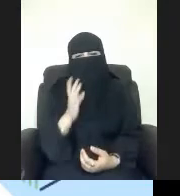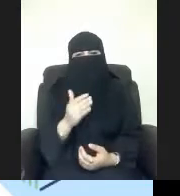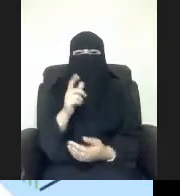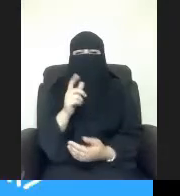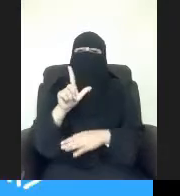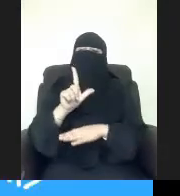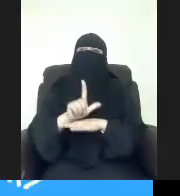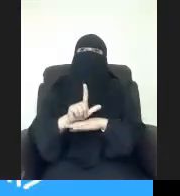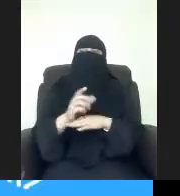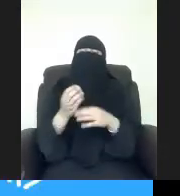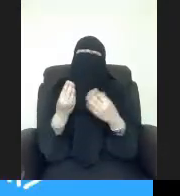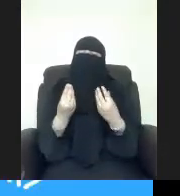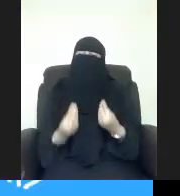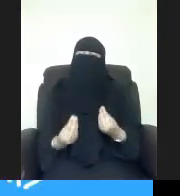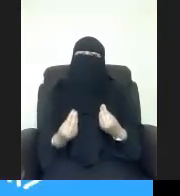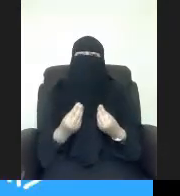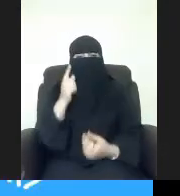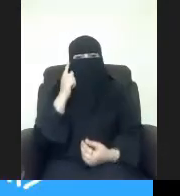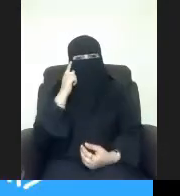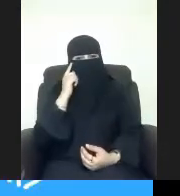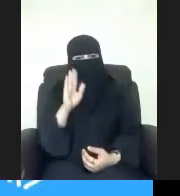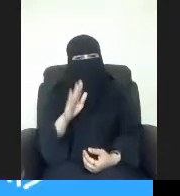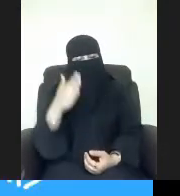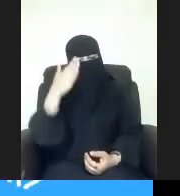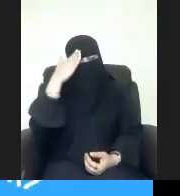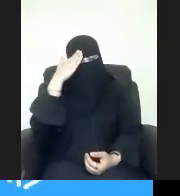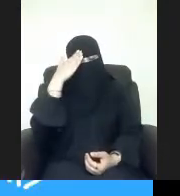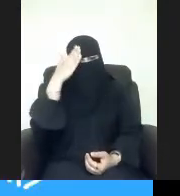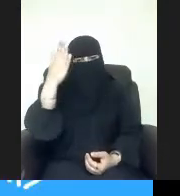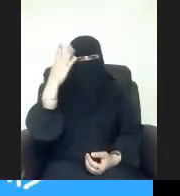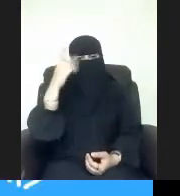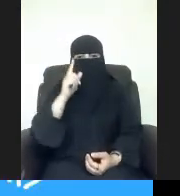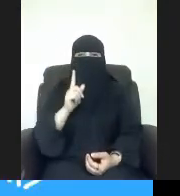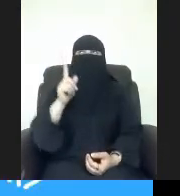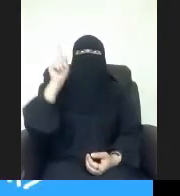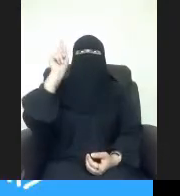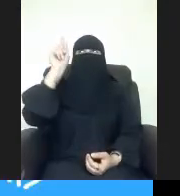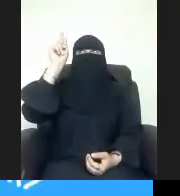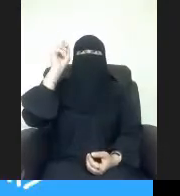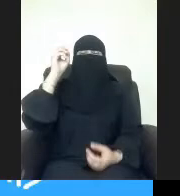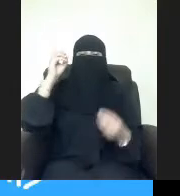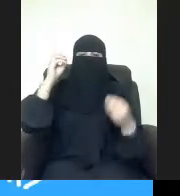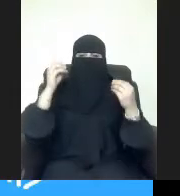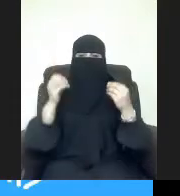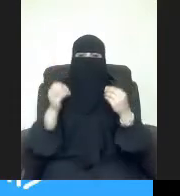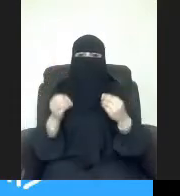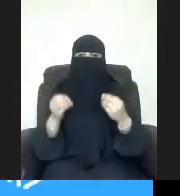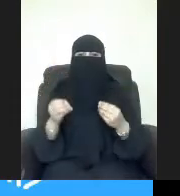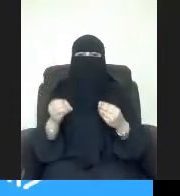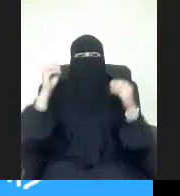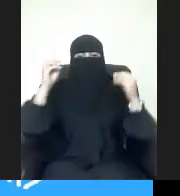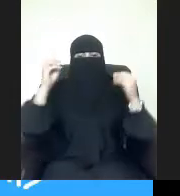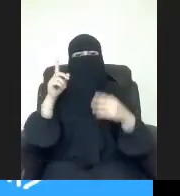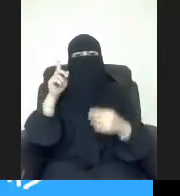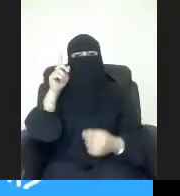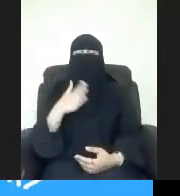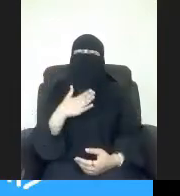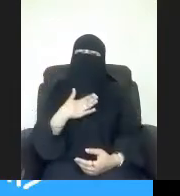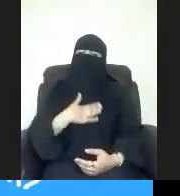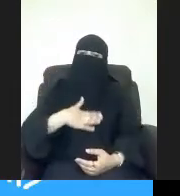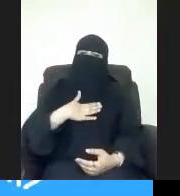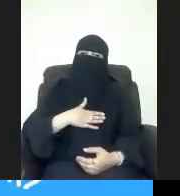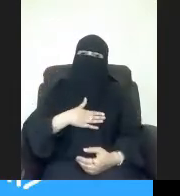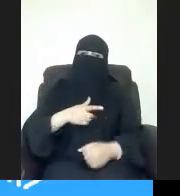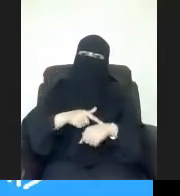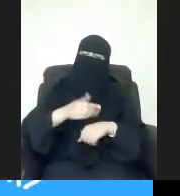بفاعليته. هذا، وأسأل الله سبحانه وتعالى أن أكون وفقت بما قدمت، وأعتذر عن الإطالة. العرض